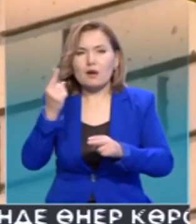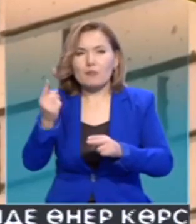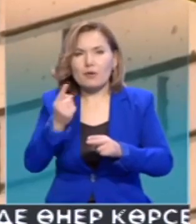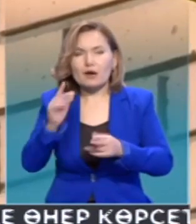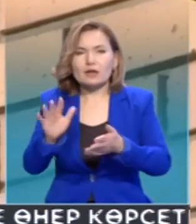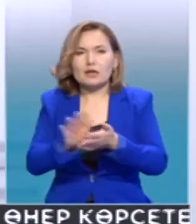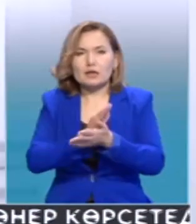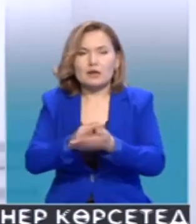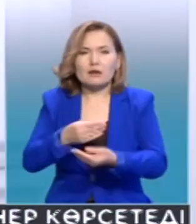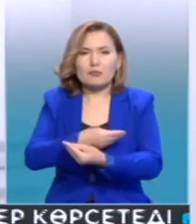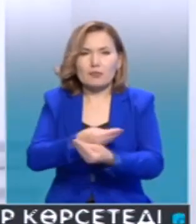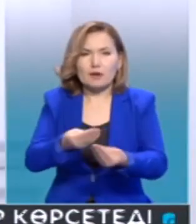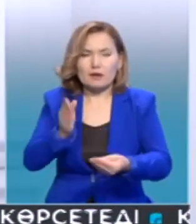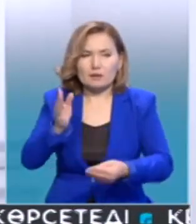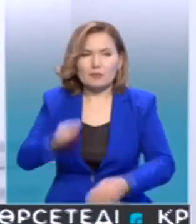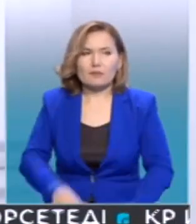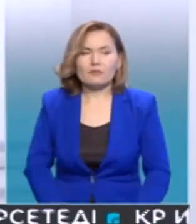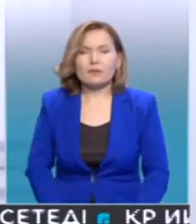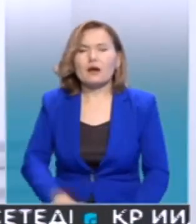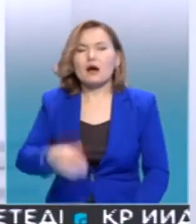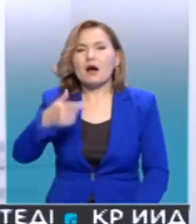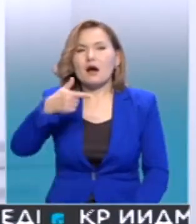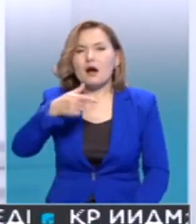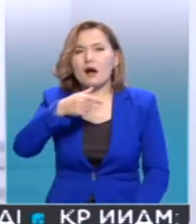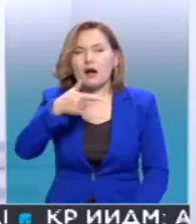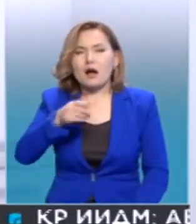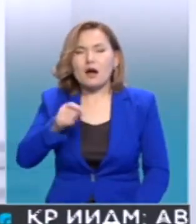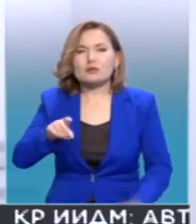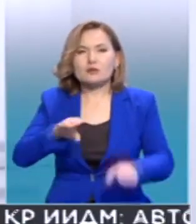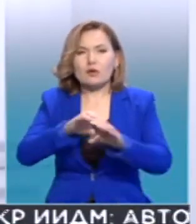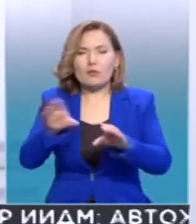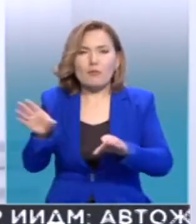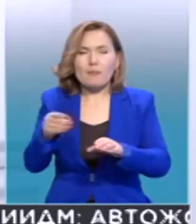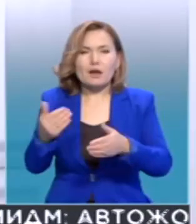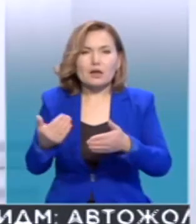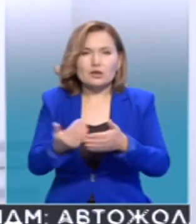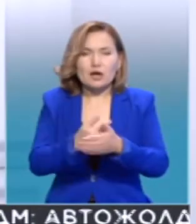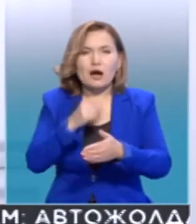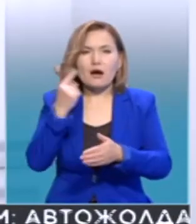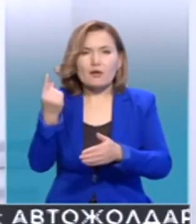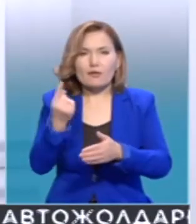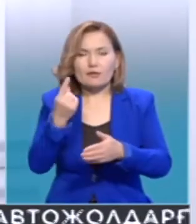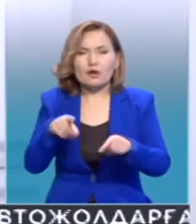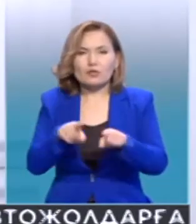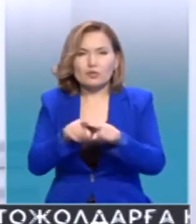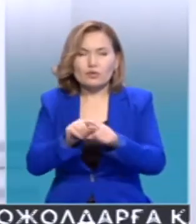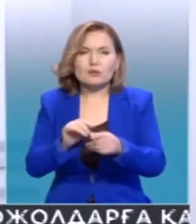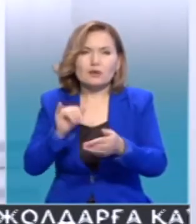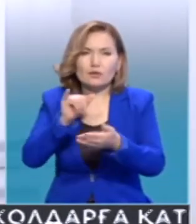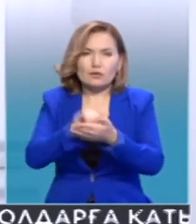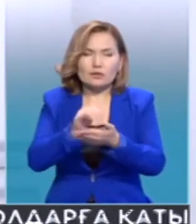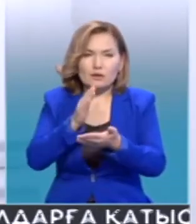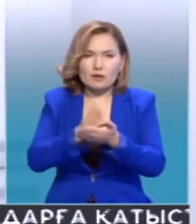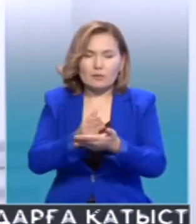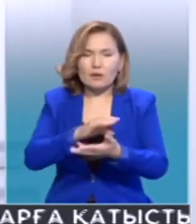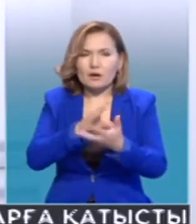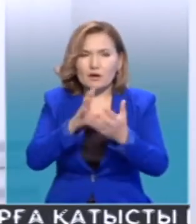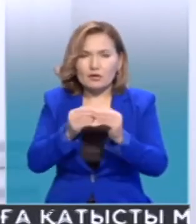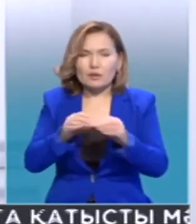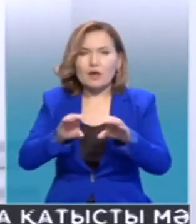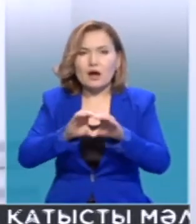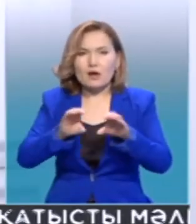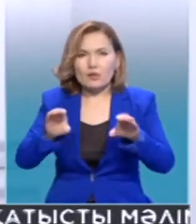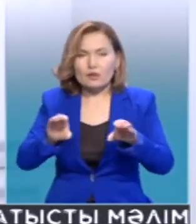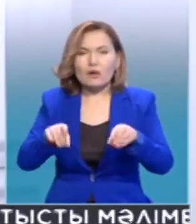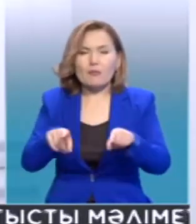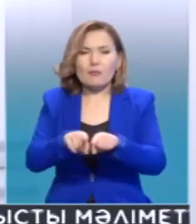тегін орнатылады. Газ құбыры бәрі жаңа, газ қысымы бәріне жеткілікті. Автоматтанған екі станциямыздың қуаты 230 мың